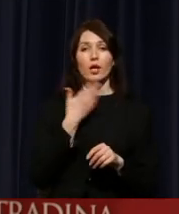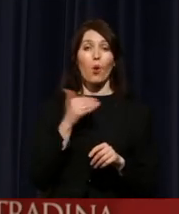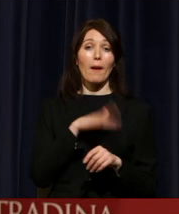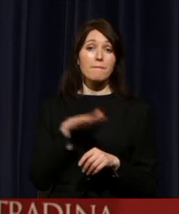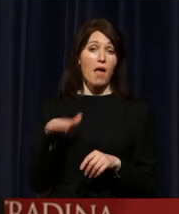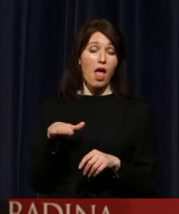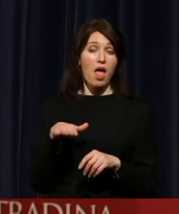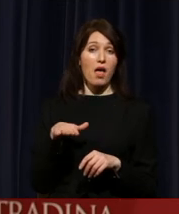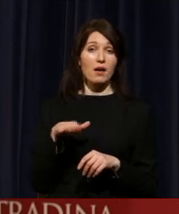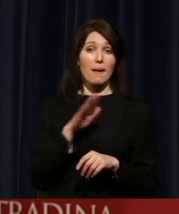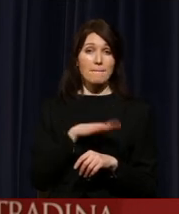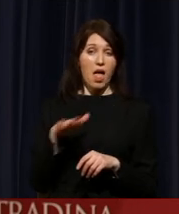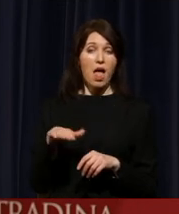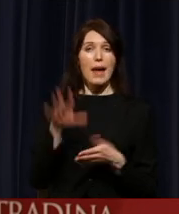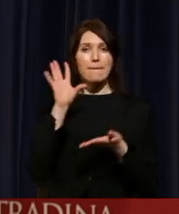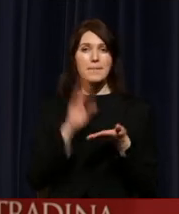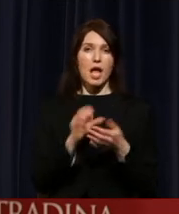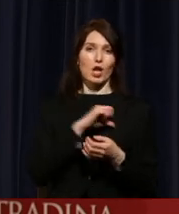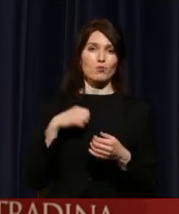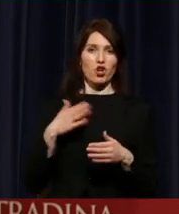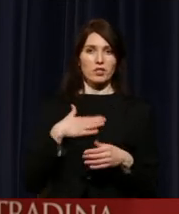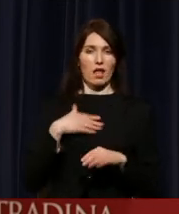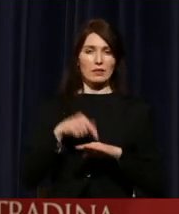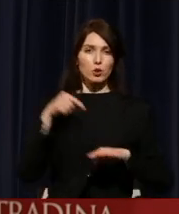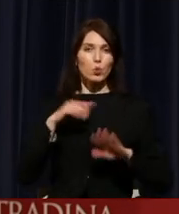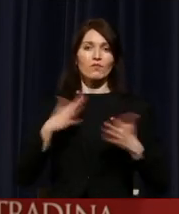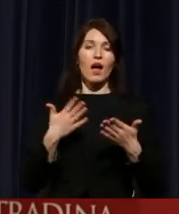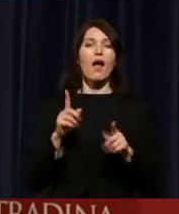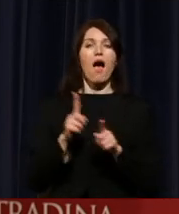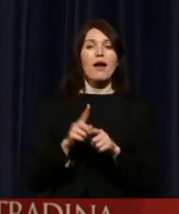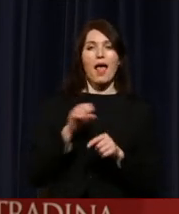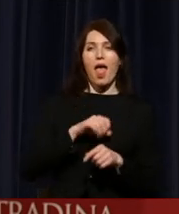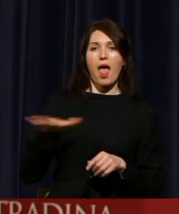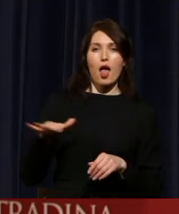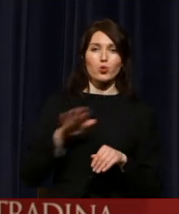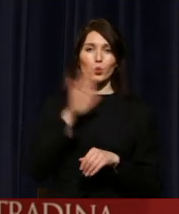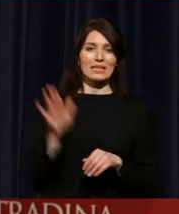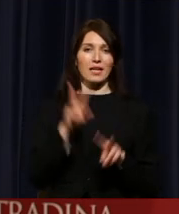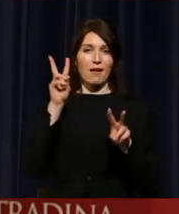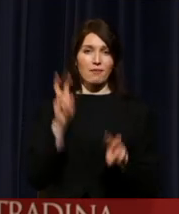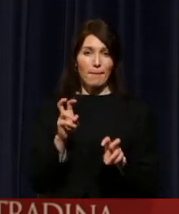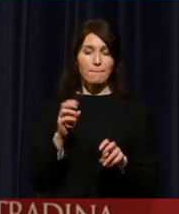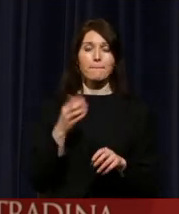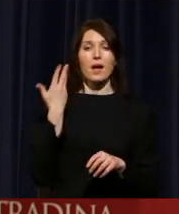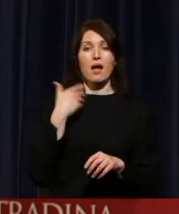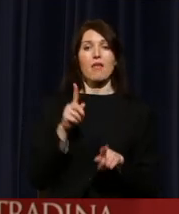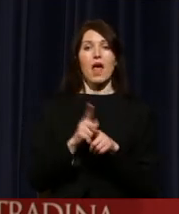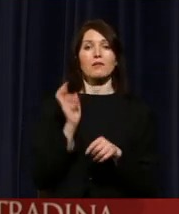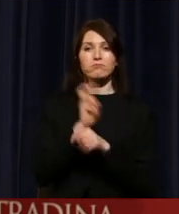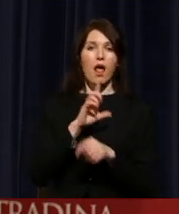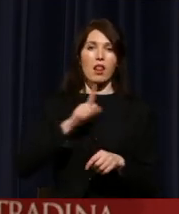bērni tātad pieredz paši uz savas ādas, vai arī tās ir ēnu dienas visbiežāk, kad nāk. Arī